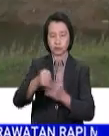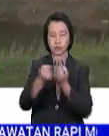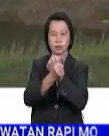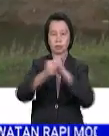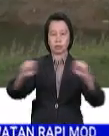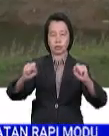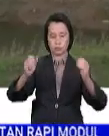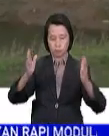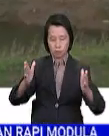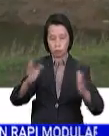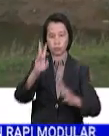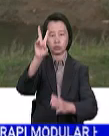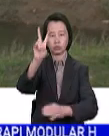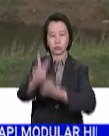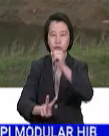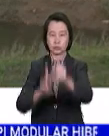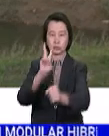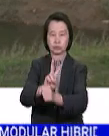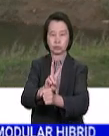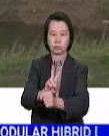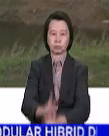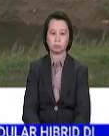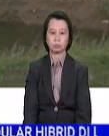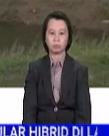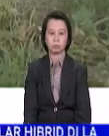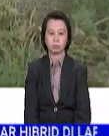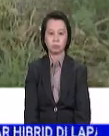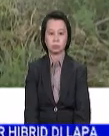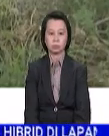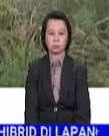siap dalam tempoh 2 tahun.